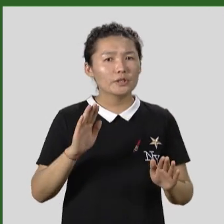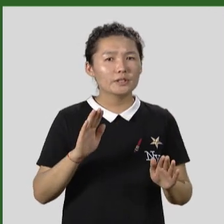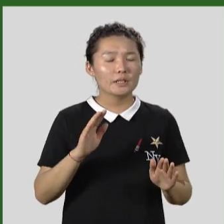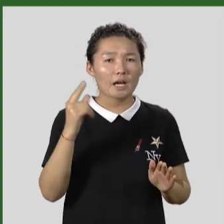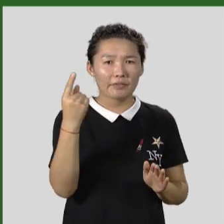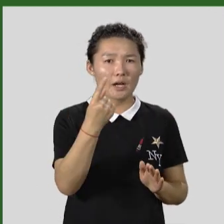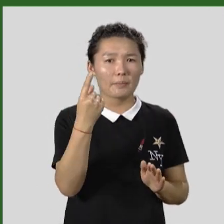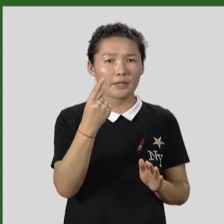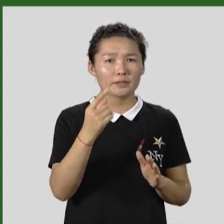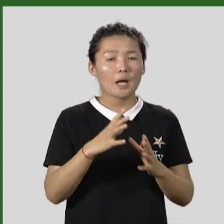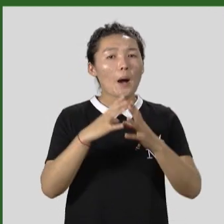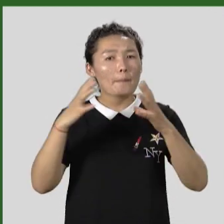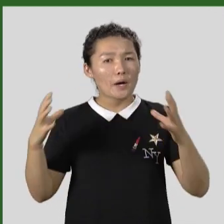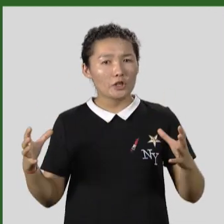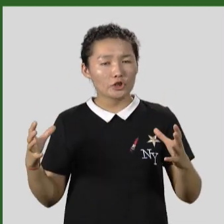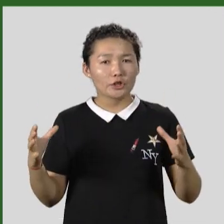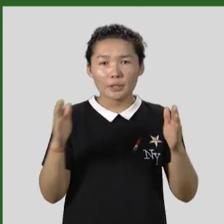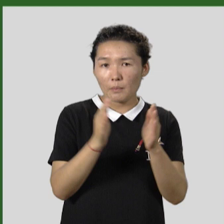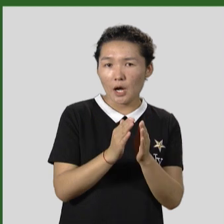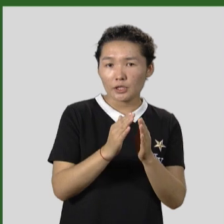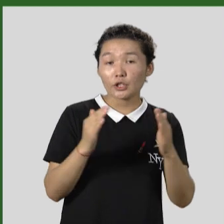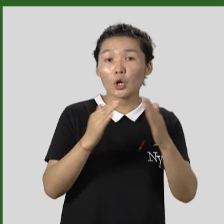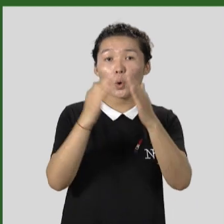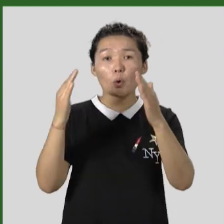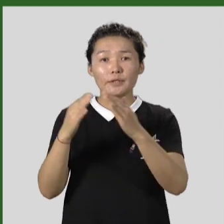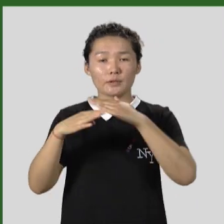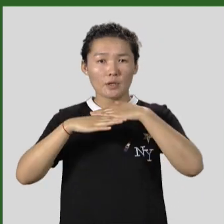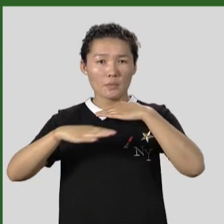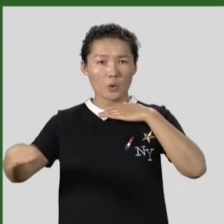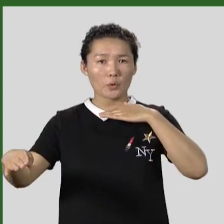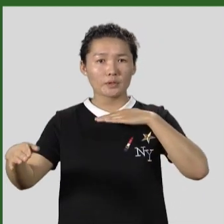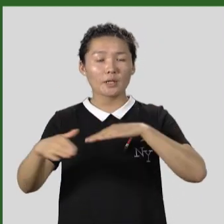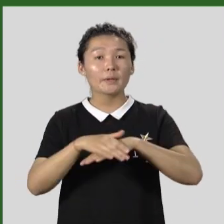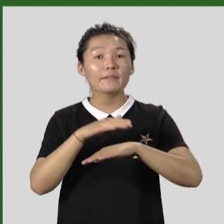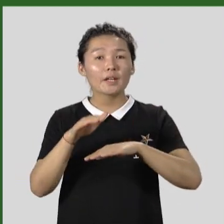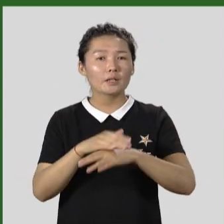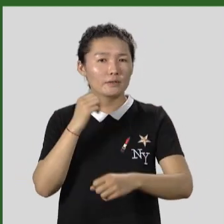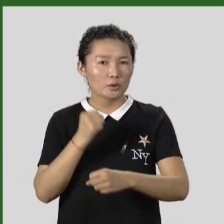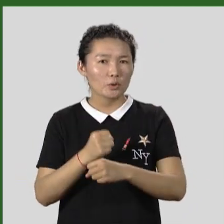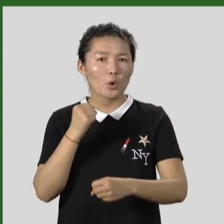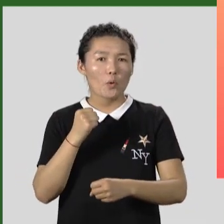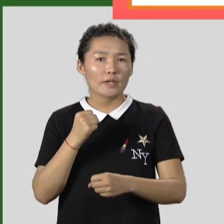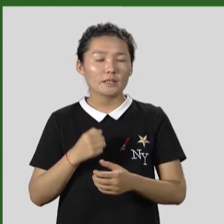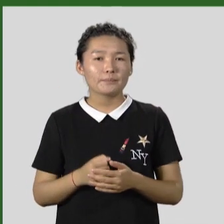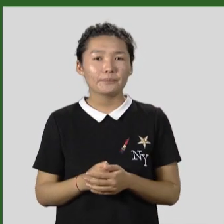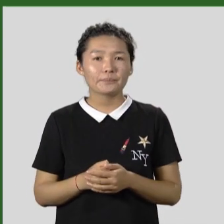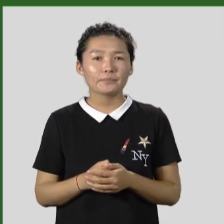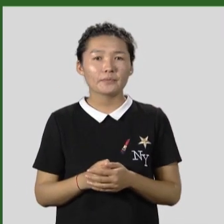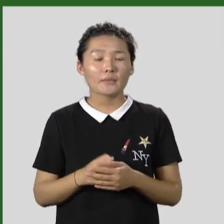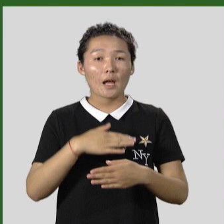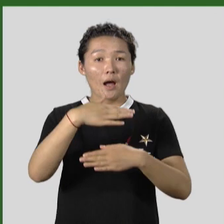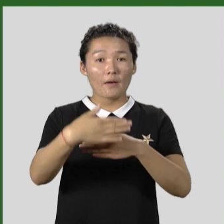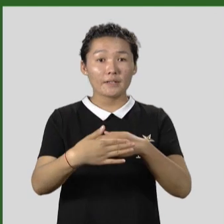малые, гористые и плоские, приветливые и суровые. Внешний